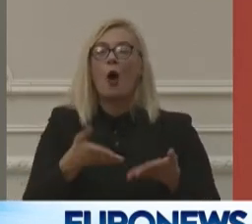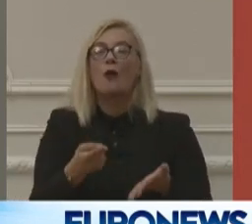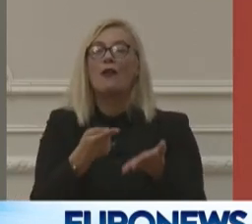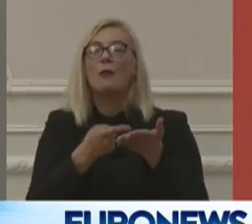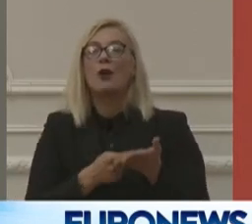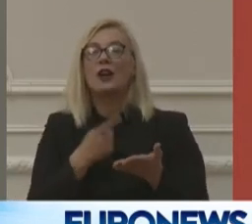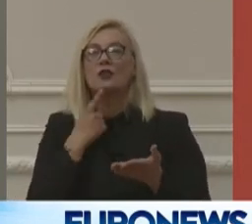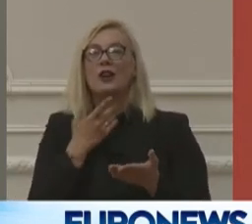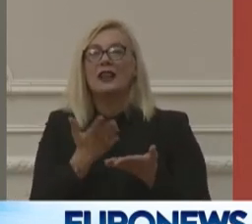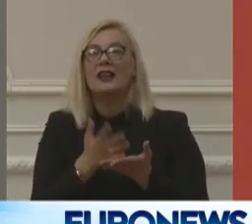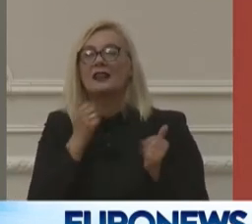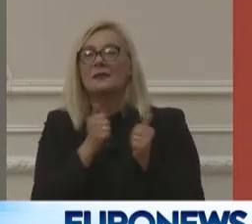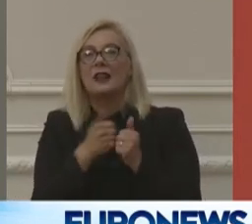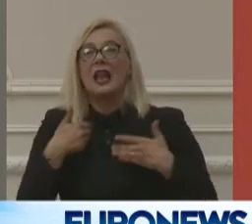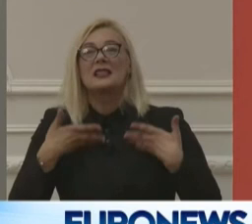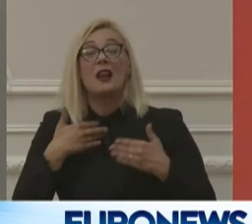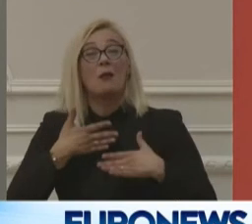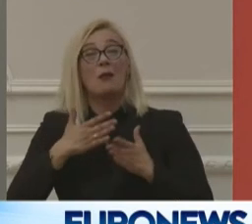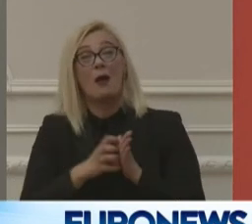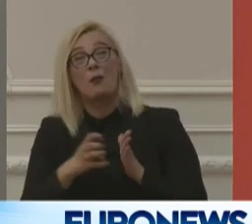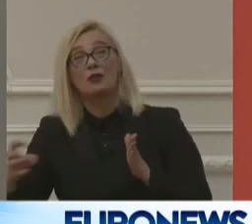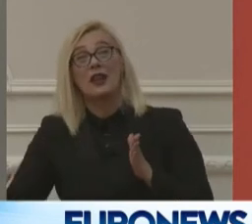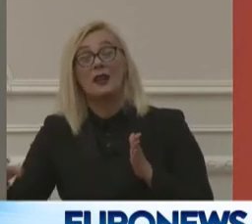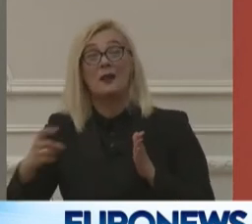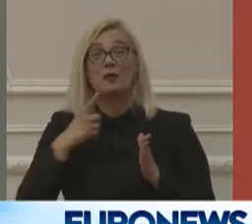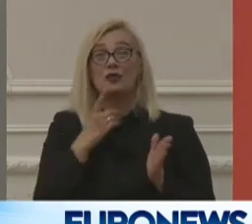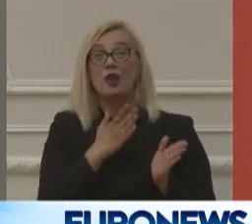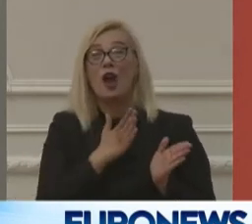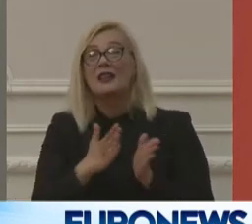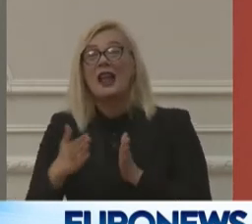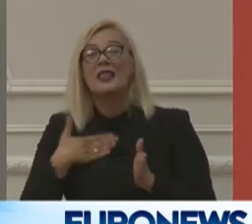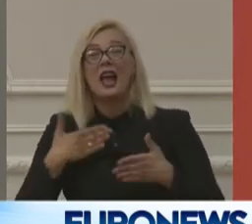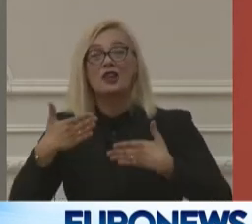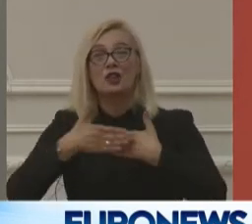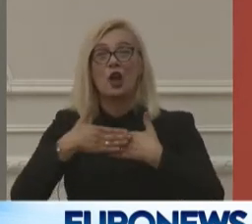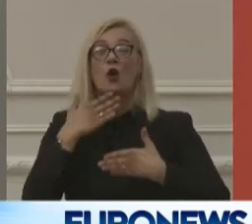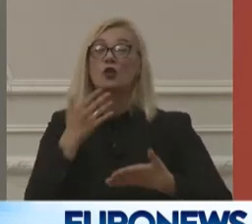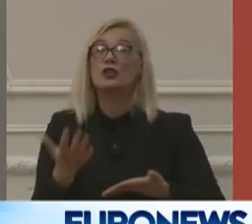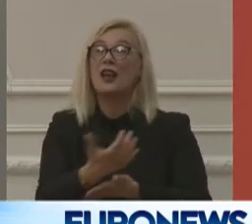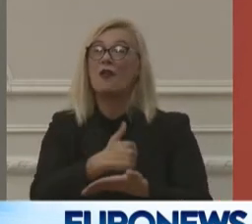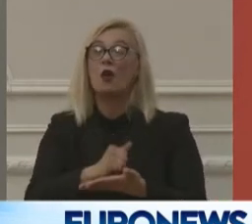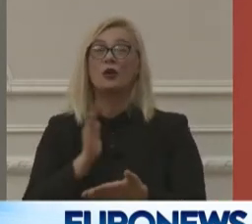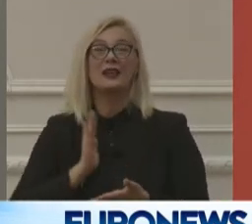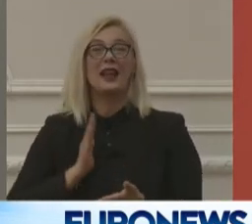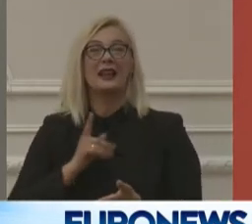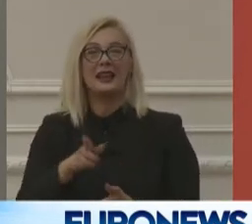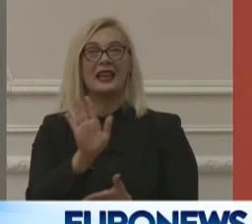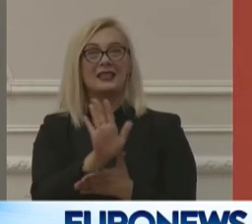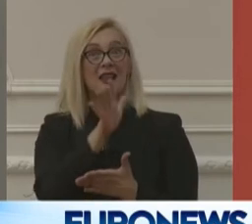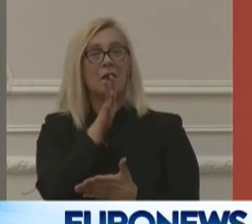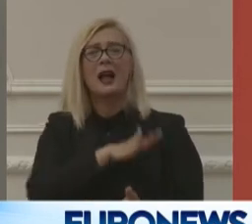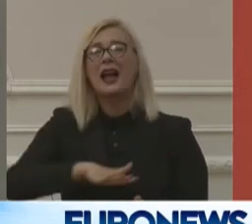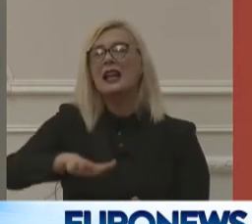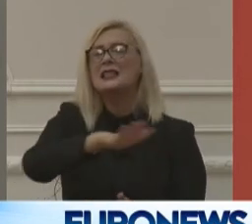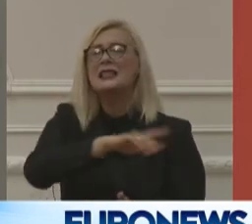mua është theks për ato çka e përbën Bashkimin Evropian dhe shpresoj në intensifikimin e më të qeshëm të marrëdhënieve tona në favor të